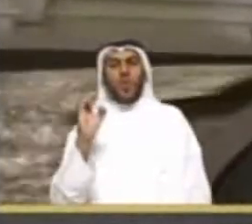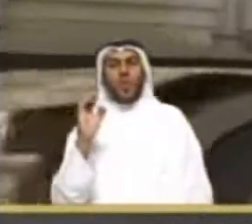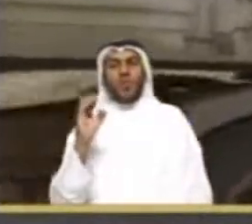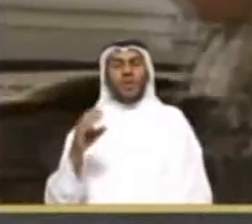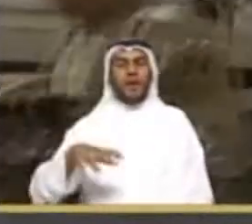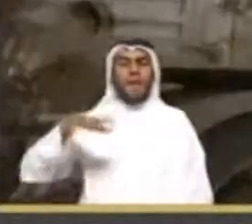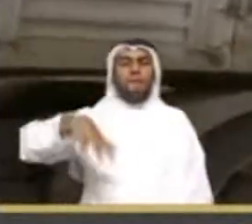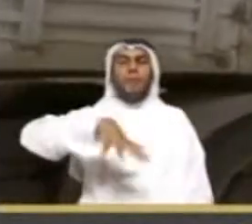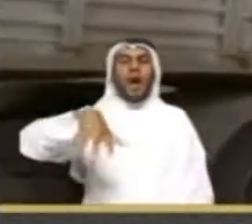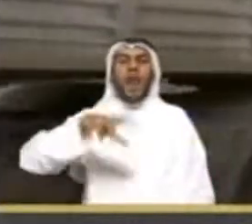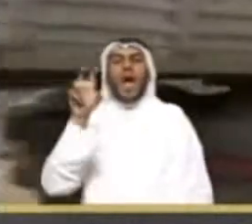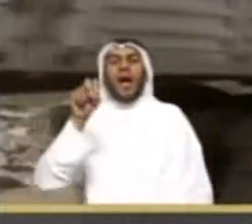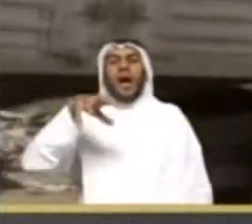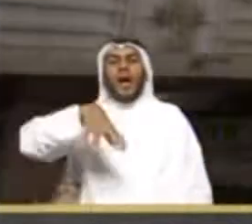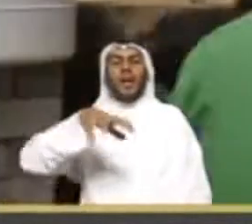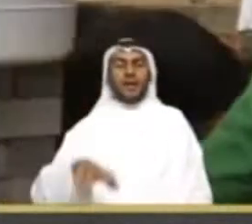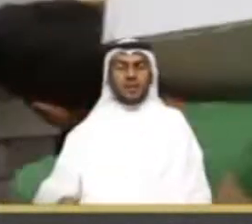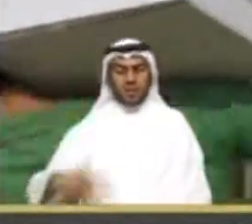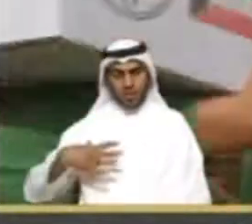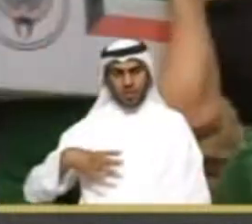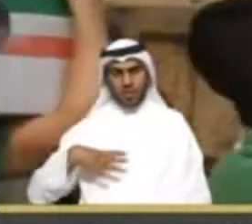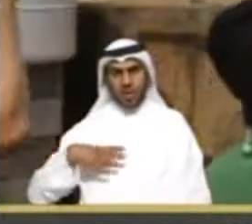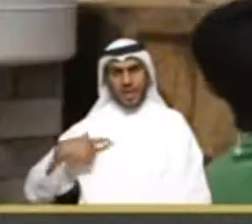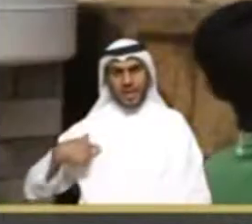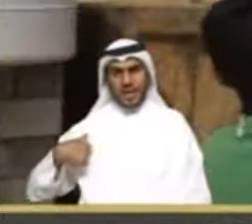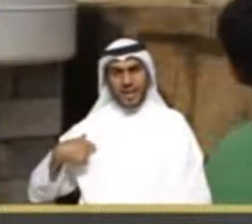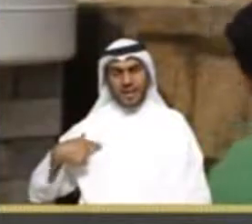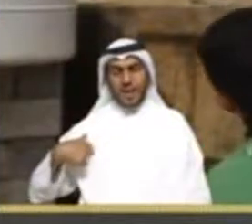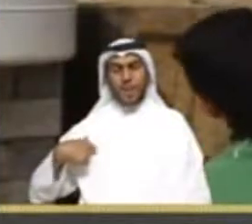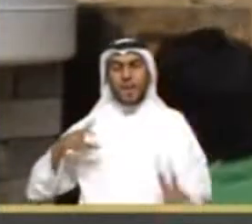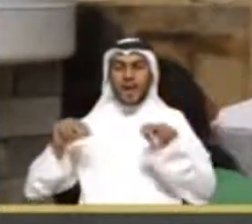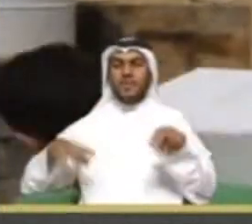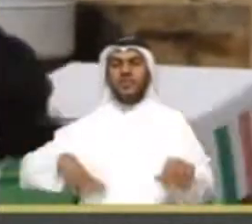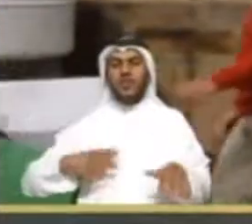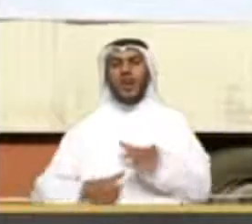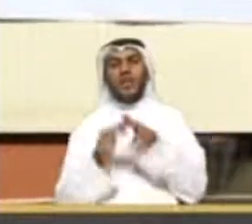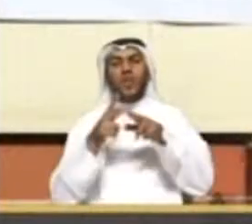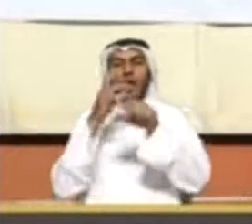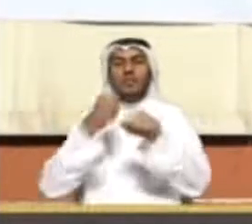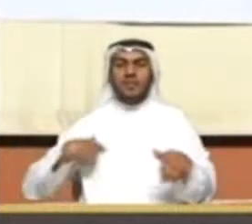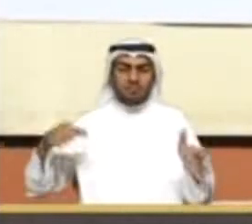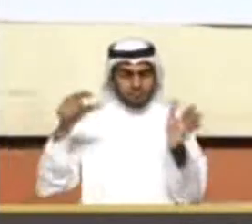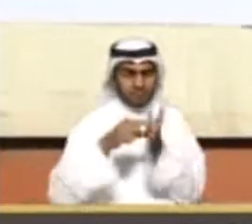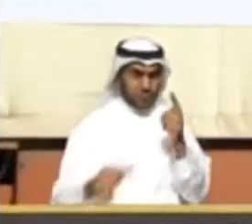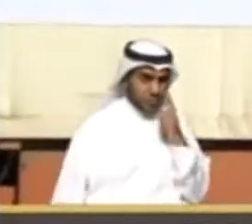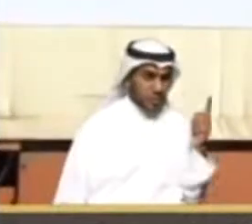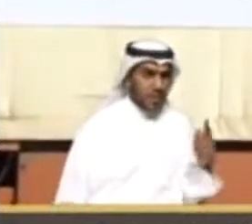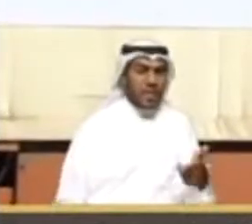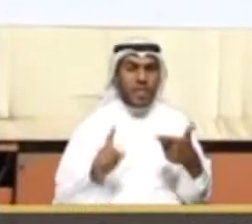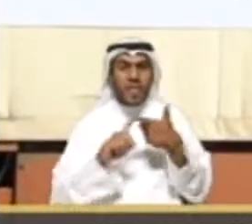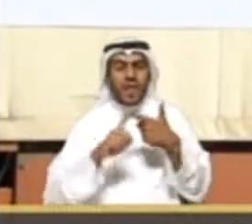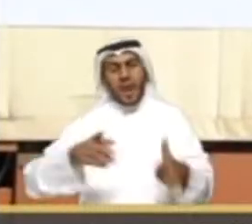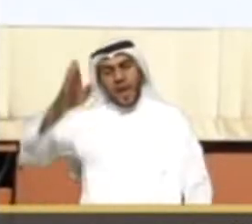صاحب السمو أمير البلاد الشيخ صباح الأحمد الجابر الصباح لإيواء اللاجئين السوريين. وفي العراق وزعت